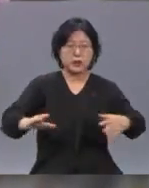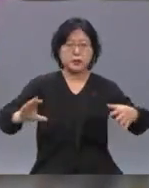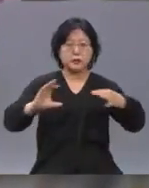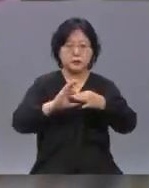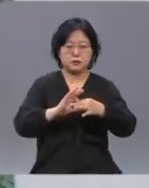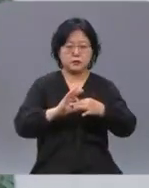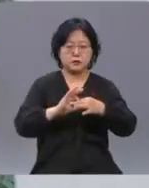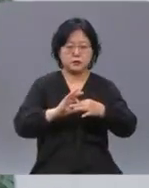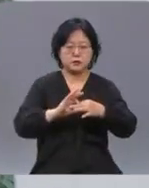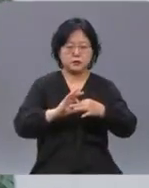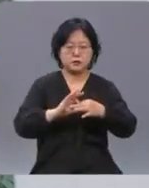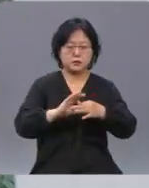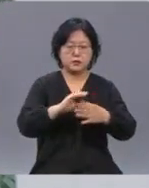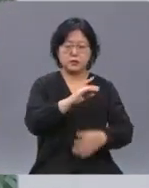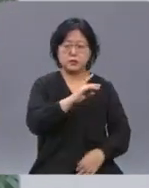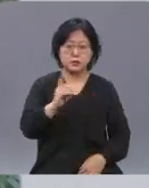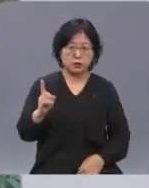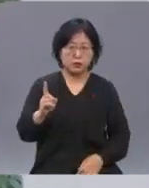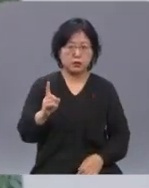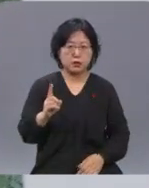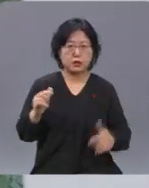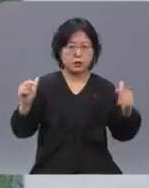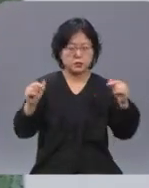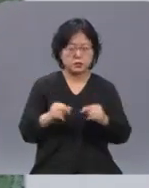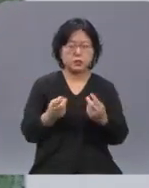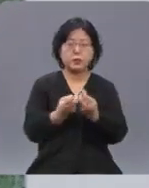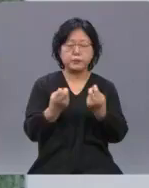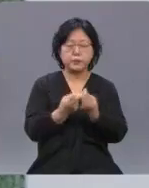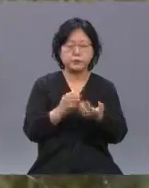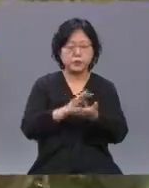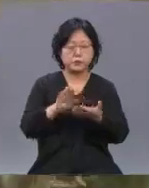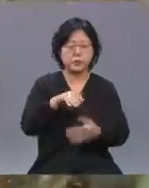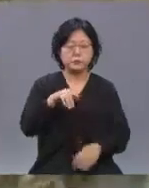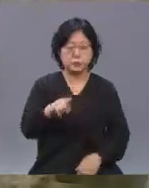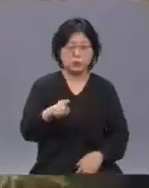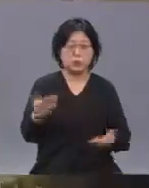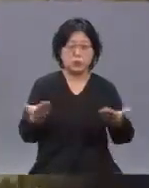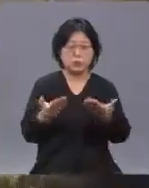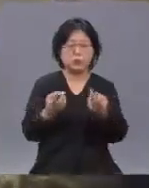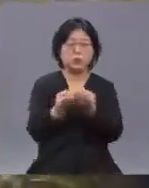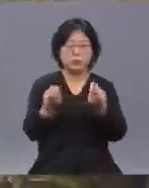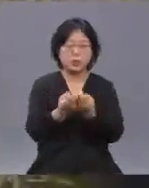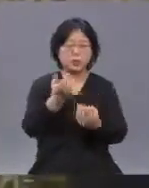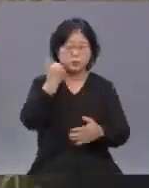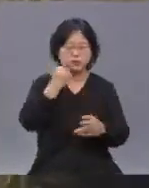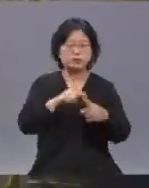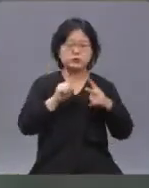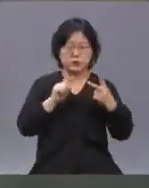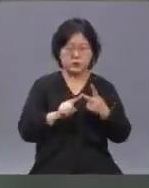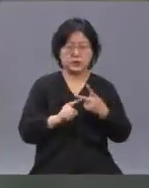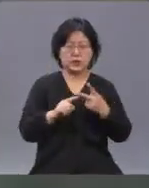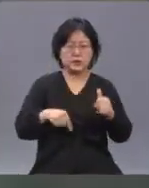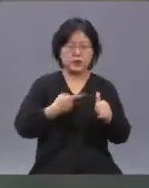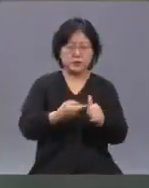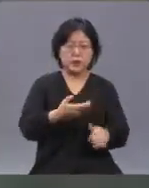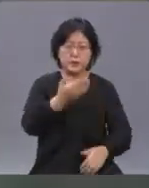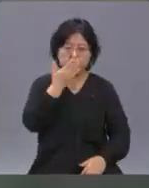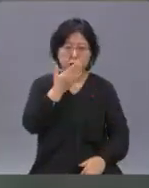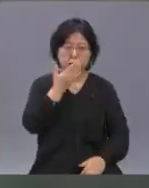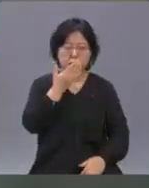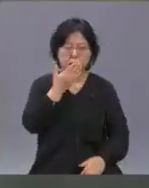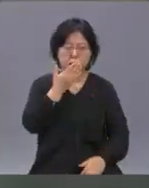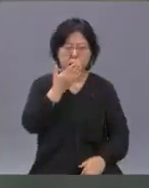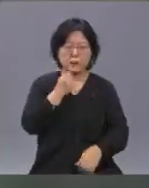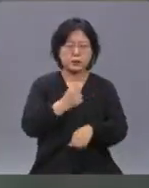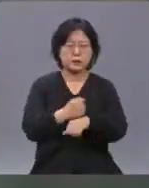돼서 디지털 처방으로도 갈 수 있고 그 다음에 바우처 사업의 형태로 누구나 다 누릴 수 있는 복지의 형태로 가게